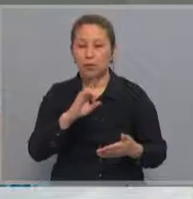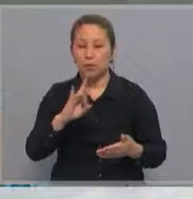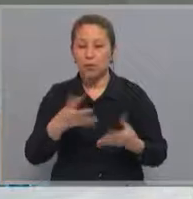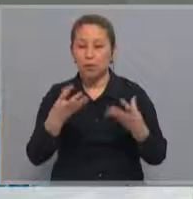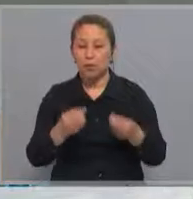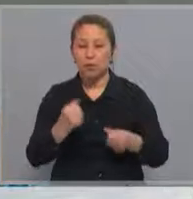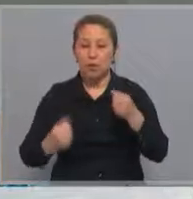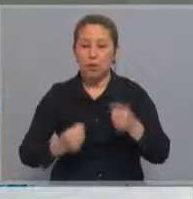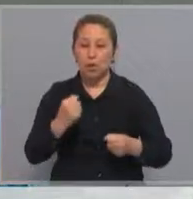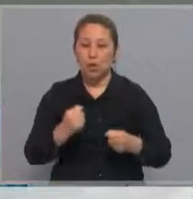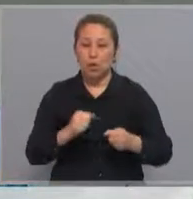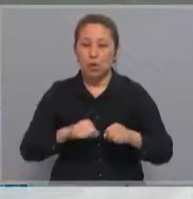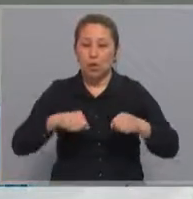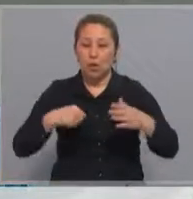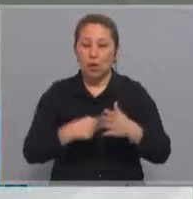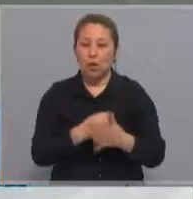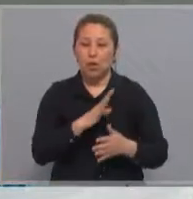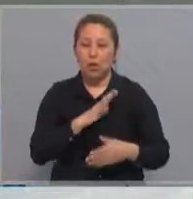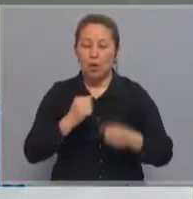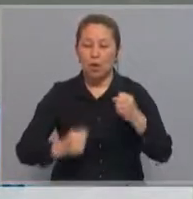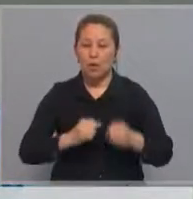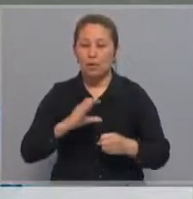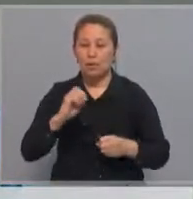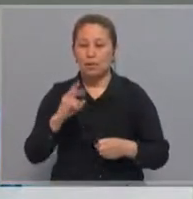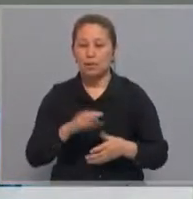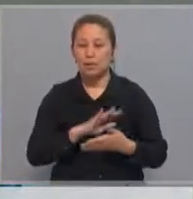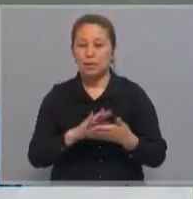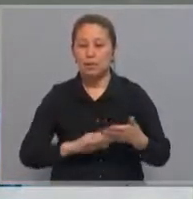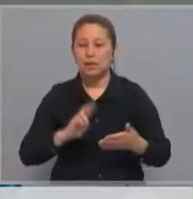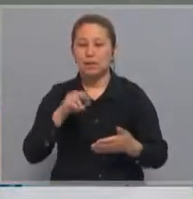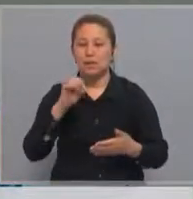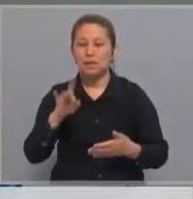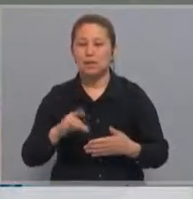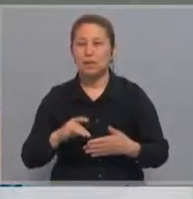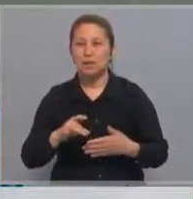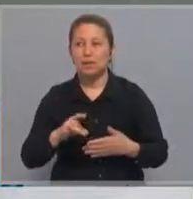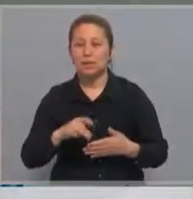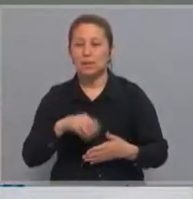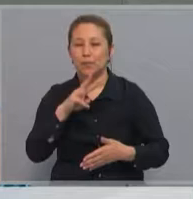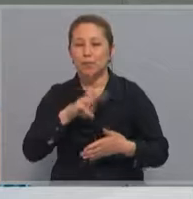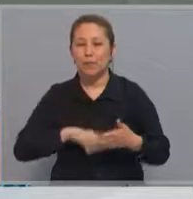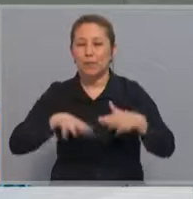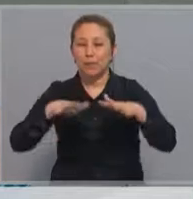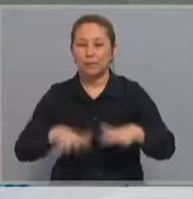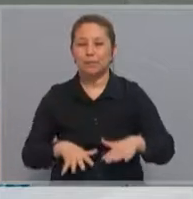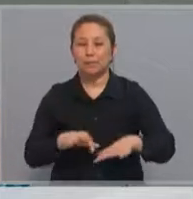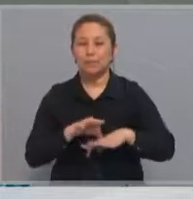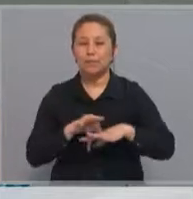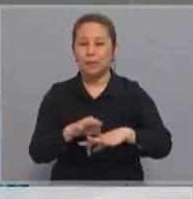көлік жүргізушісі жол апатына ұшырап, автокөлігі мен серіктестігінің жалға алынған контейнерлер айып тұрағына қойылған